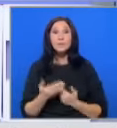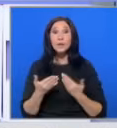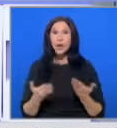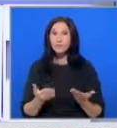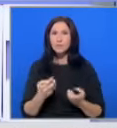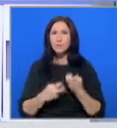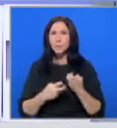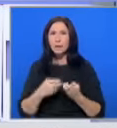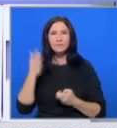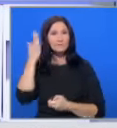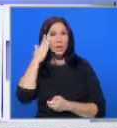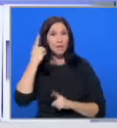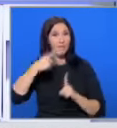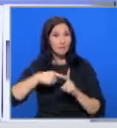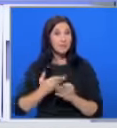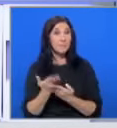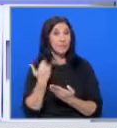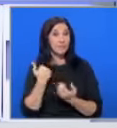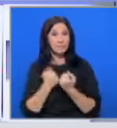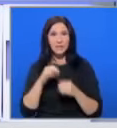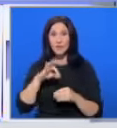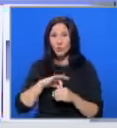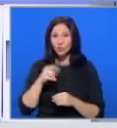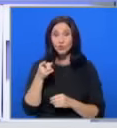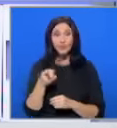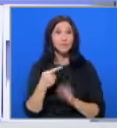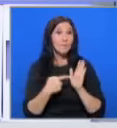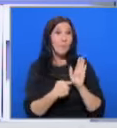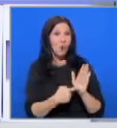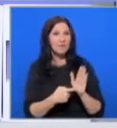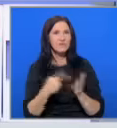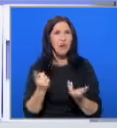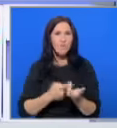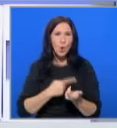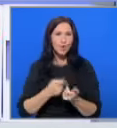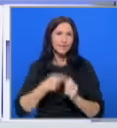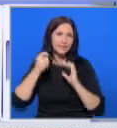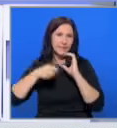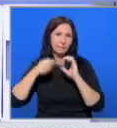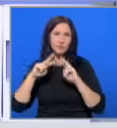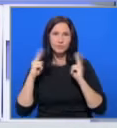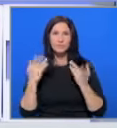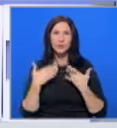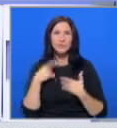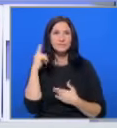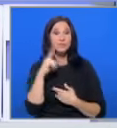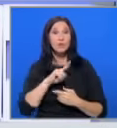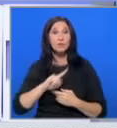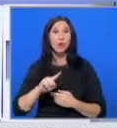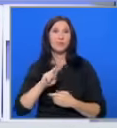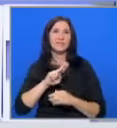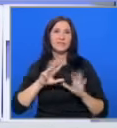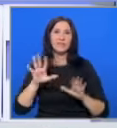Какви са проблемите в страната месец преди местния вод? Това ще ви показваме в поредица от репортажи в Посвета и у нас в дните до